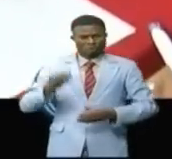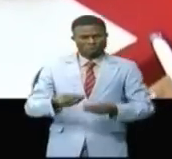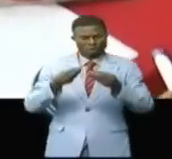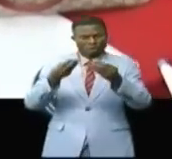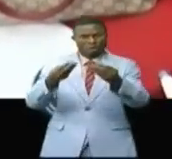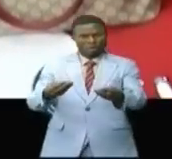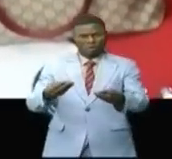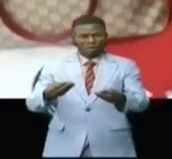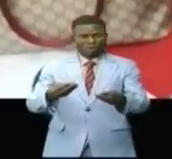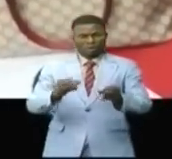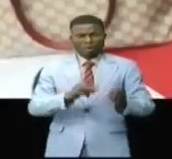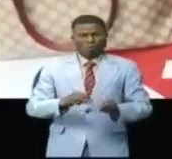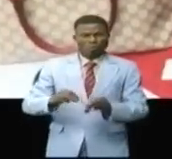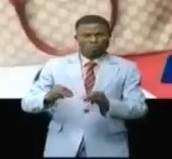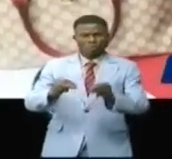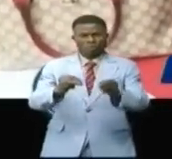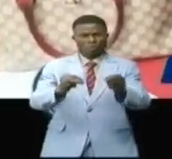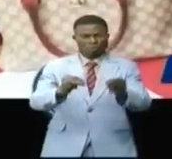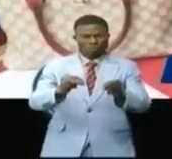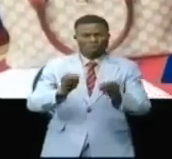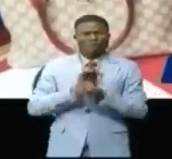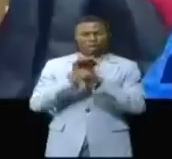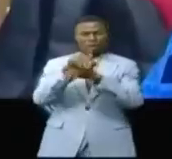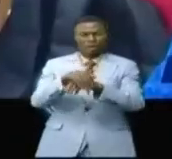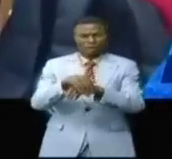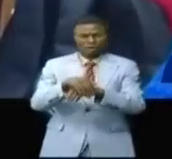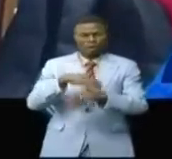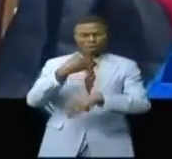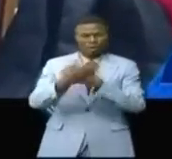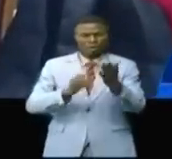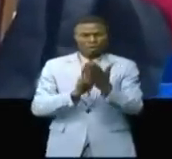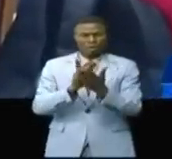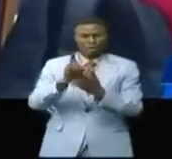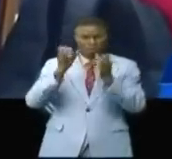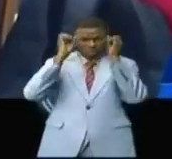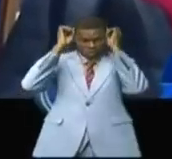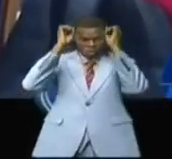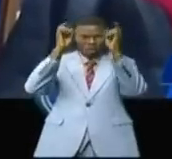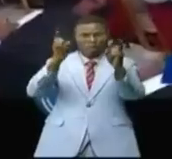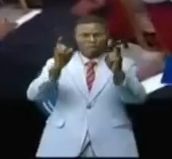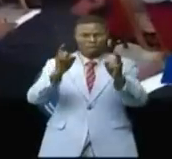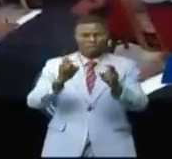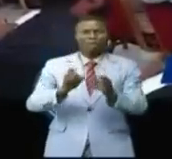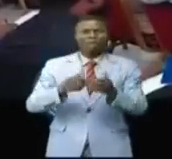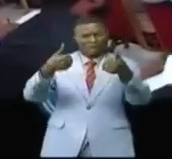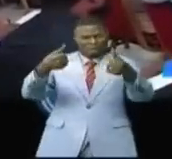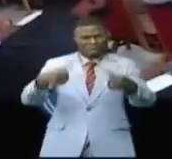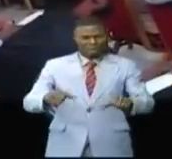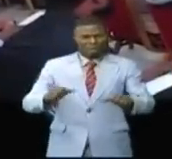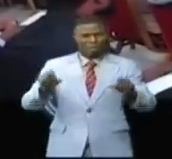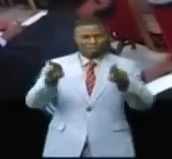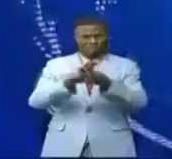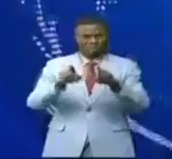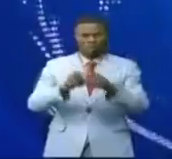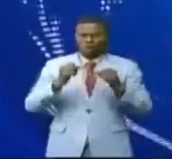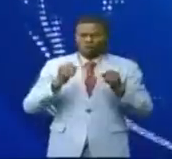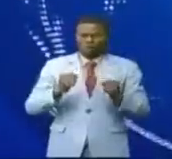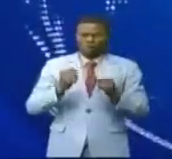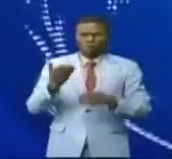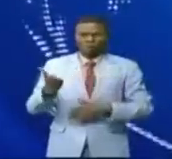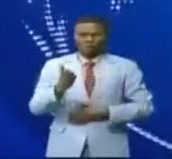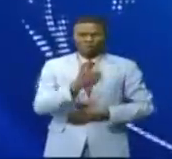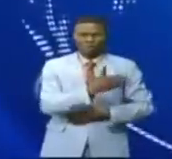les mécanismes pour contribuer à la réalisation du droit à l'éducation demeure relativement faible